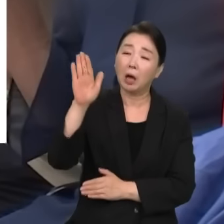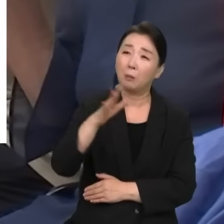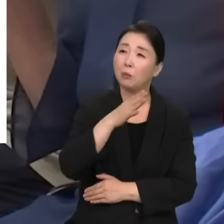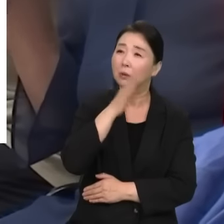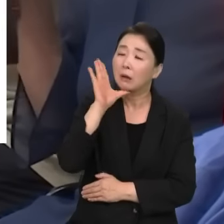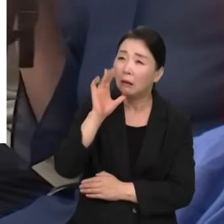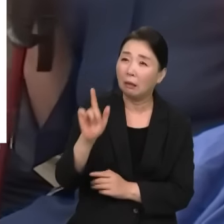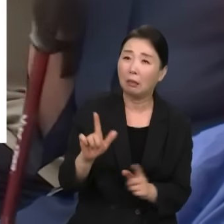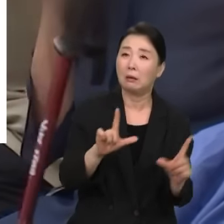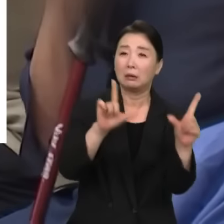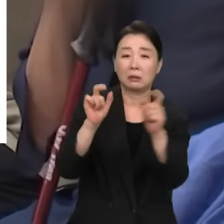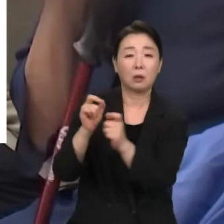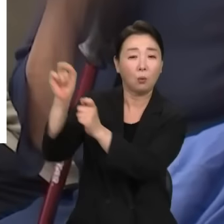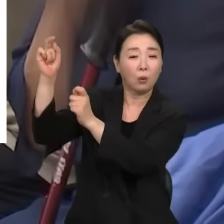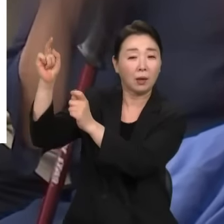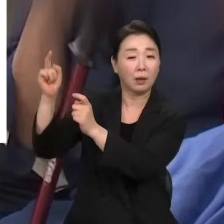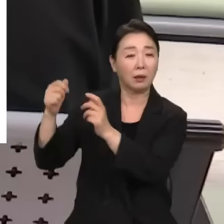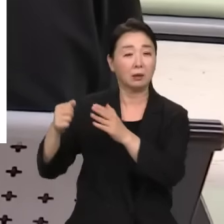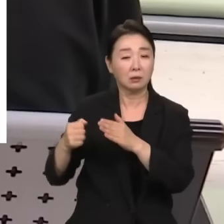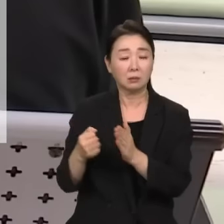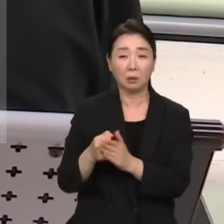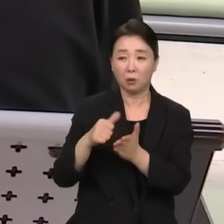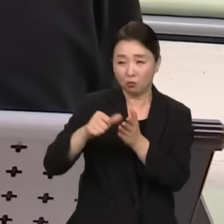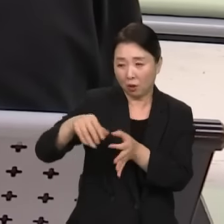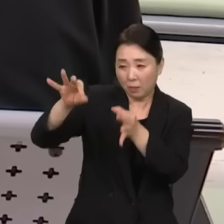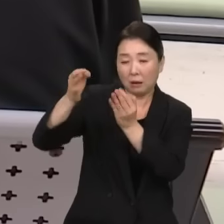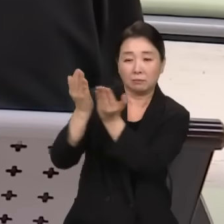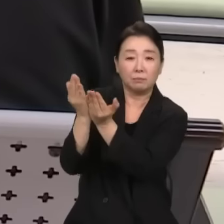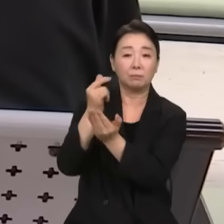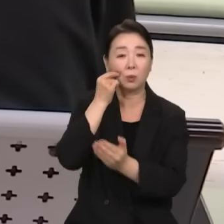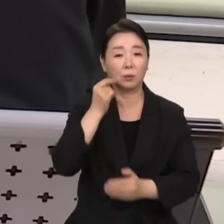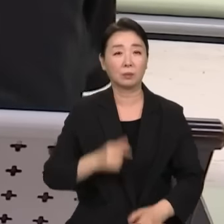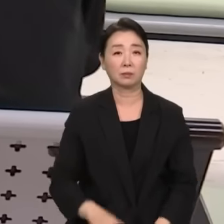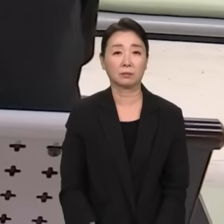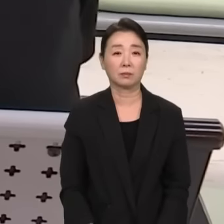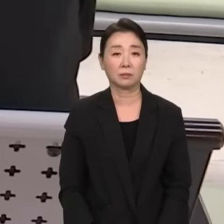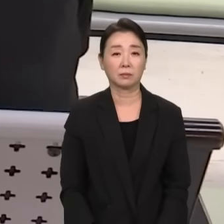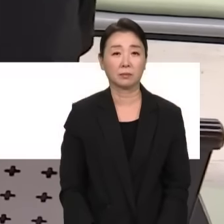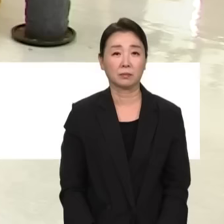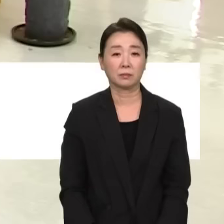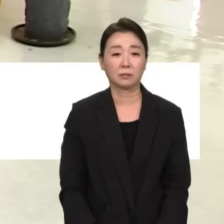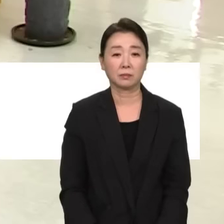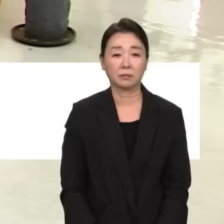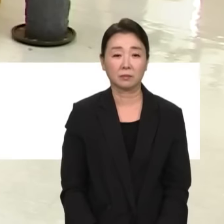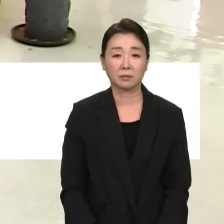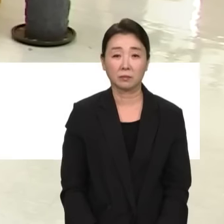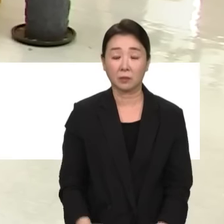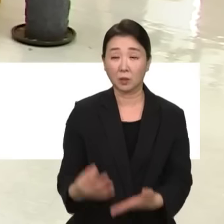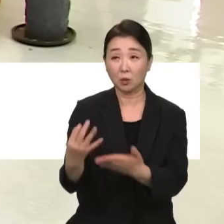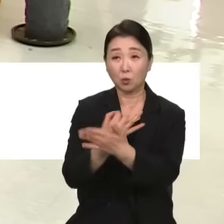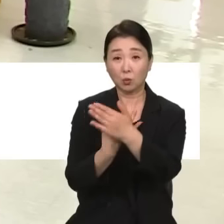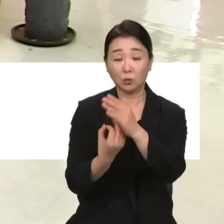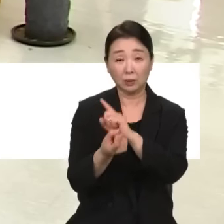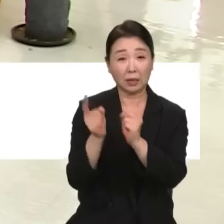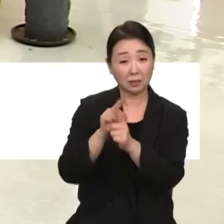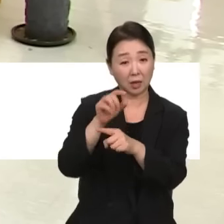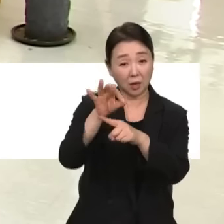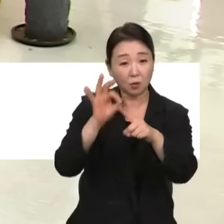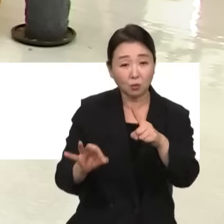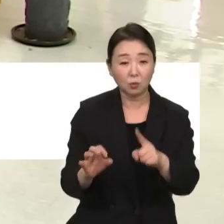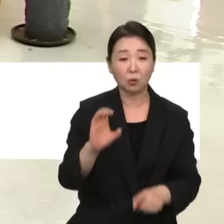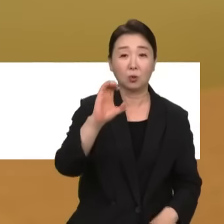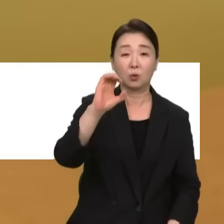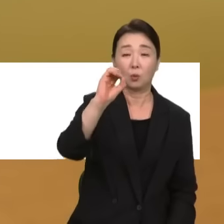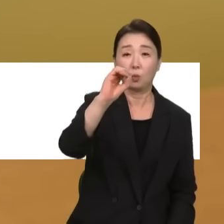돈이 물가 상승률을 따라가지 못하는 경우가 생기는 겁니다. 소득대체율도 OECD 평균에서 한참